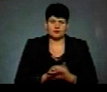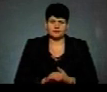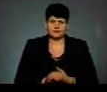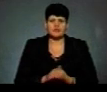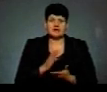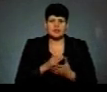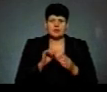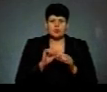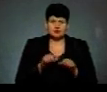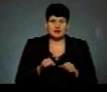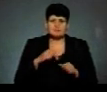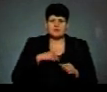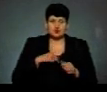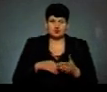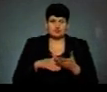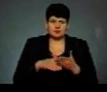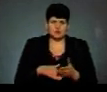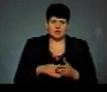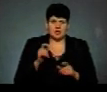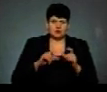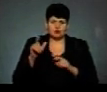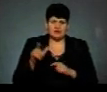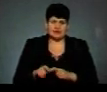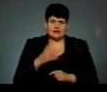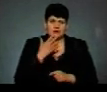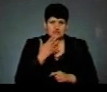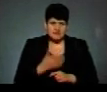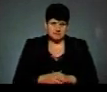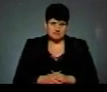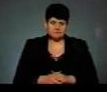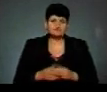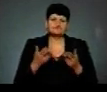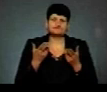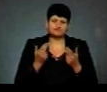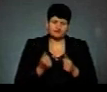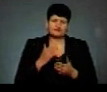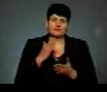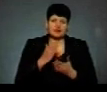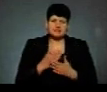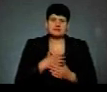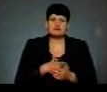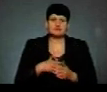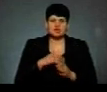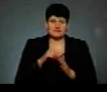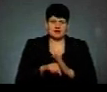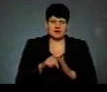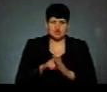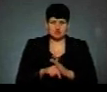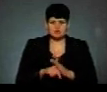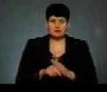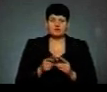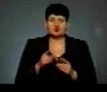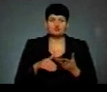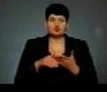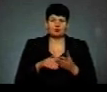можливість психологічної допомоги для студента-іноземця? Звісно, що є, і це надзвичайно важлива річ. Причому допомога